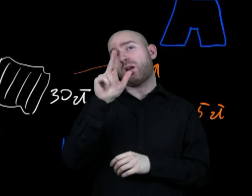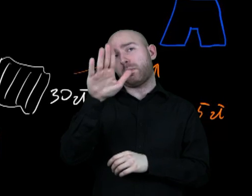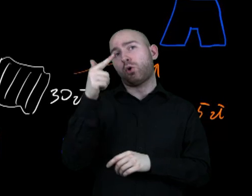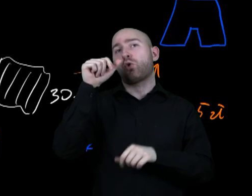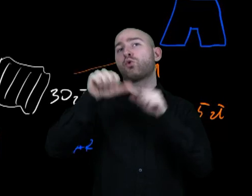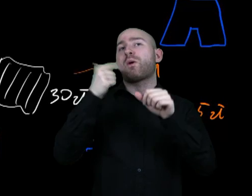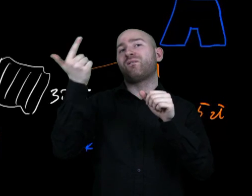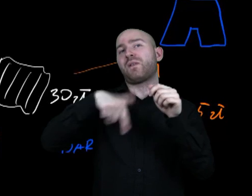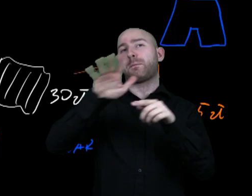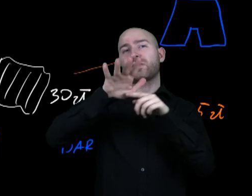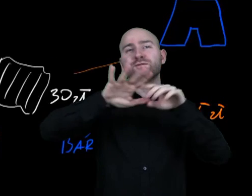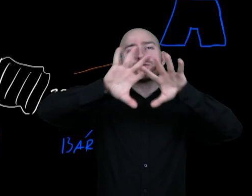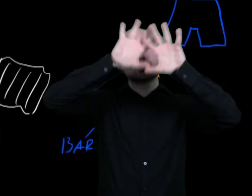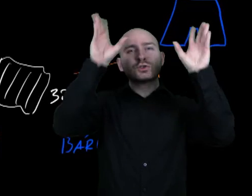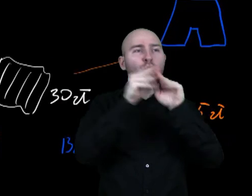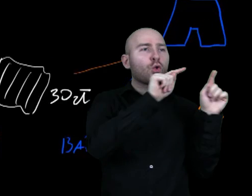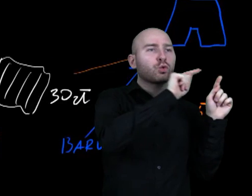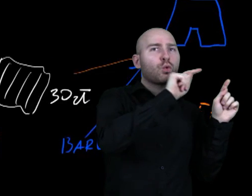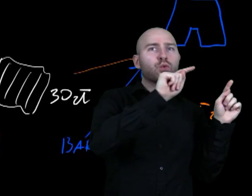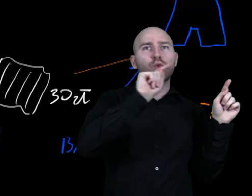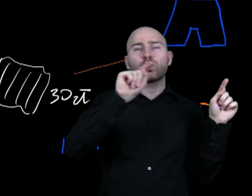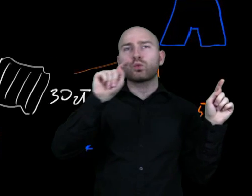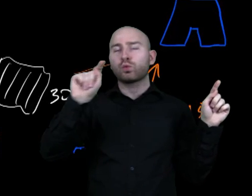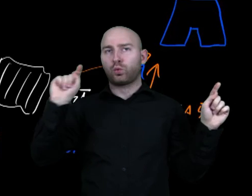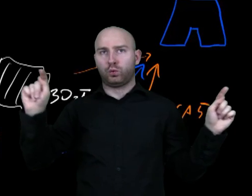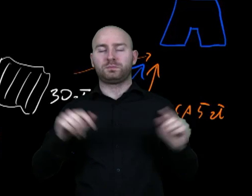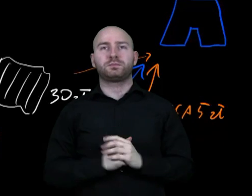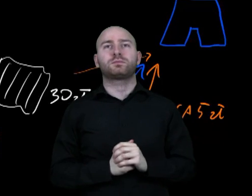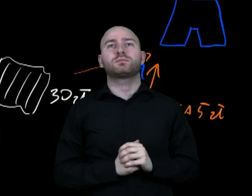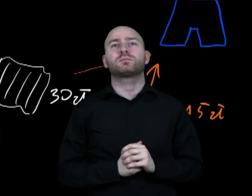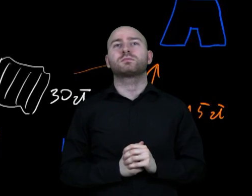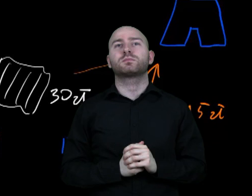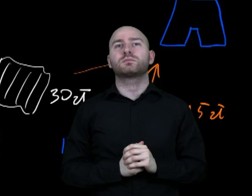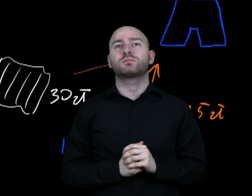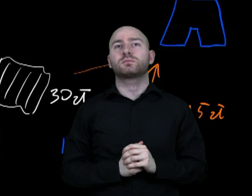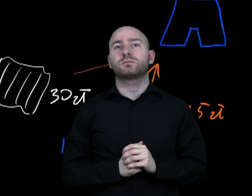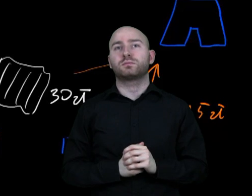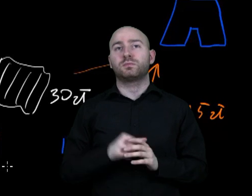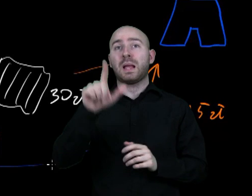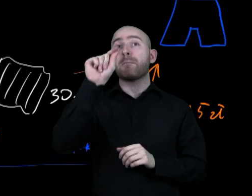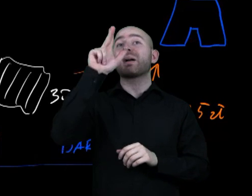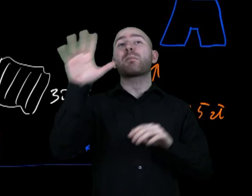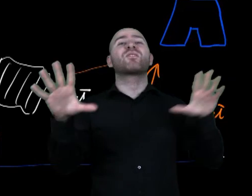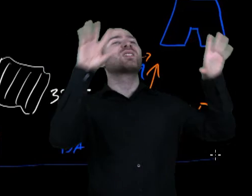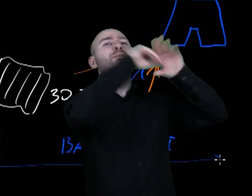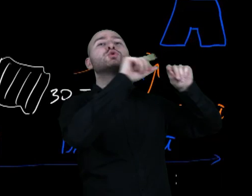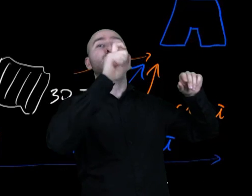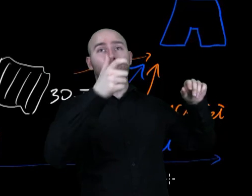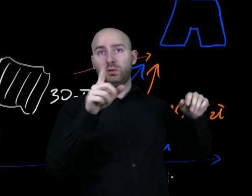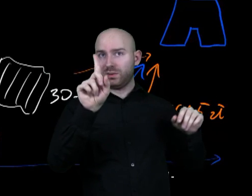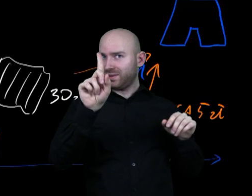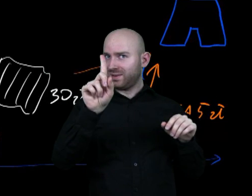właśnie tego okresu. Mówimy o PKB w 2015 roku. To wszystko się dzieje wtedy. Co wejdzie w PKB?